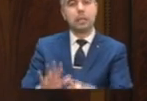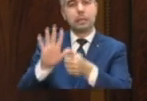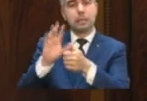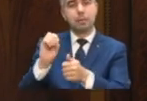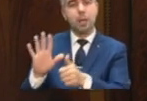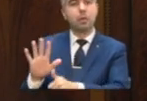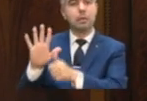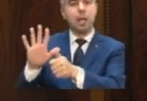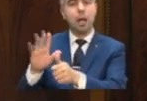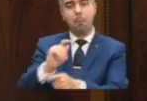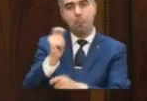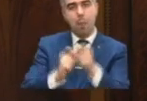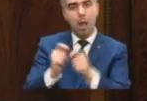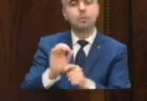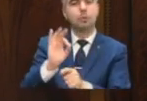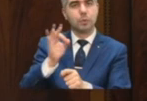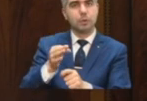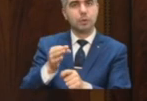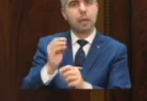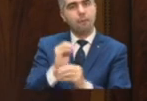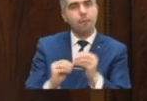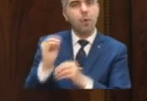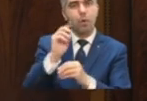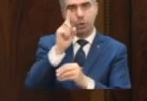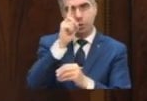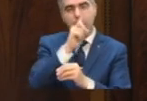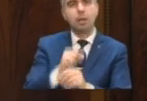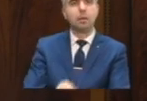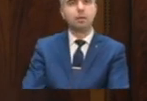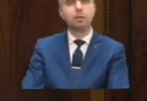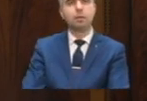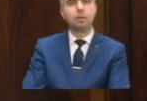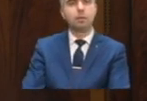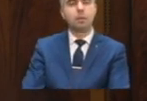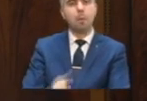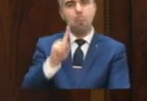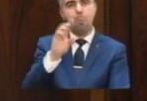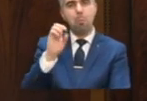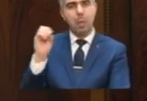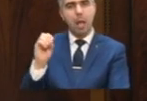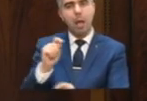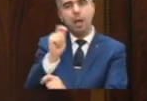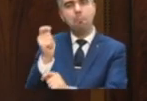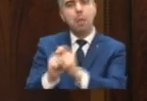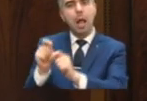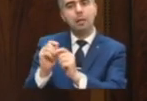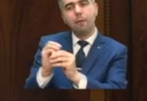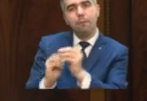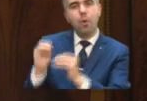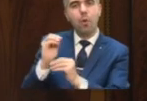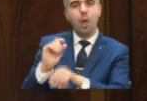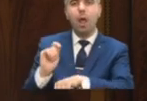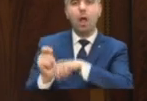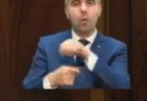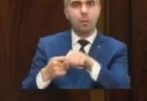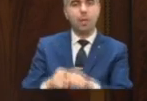البلانات اللي هي واجده، ومازال غنزيدوا ان شاء الله، وتونغاجينا على اننا غنزيدوا واحد 100 بلان واحد اخر. كنظن بان من ناحيه